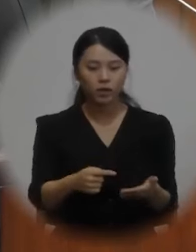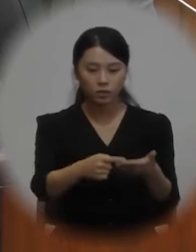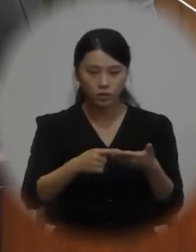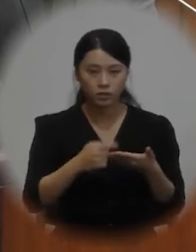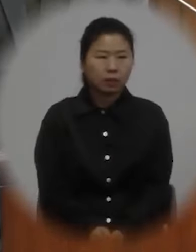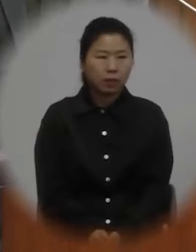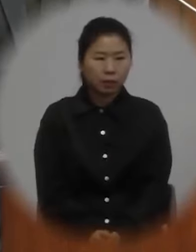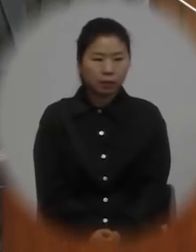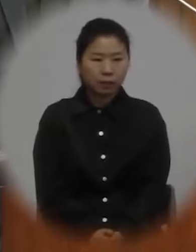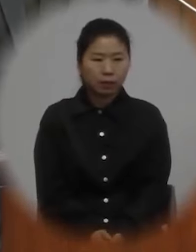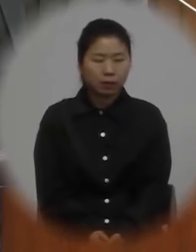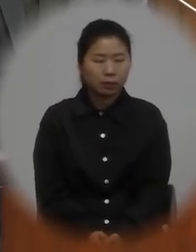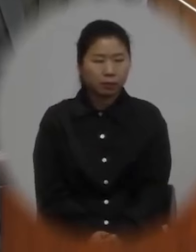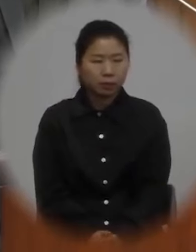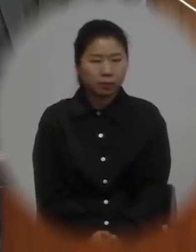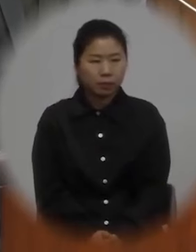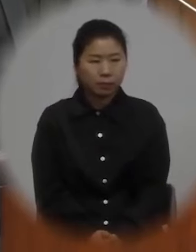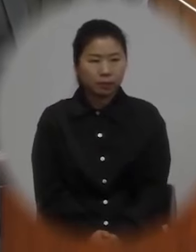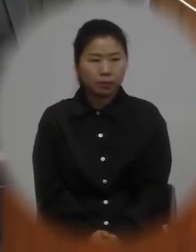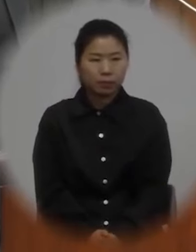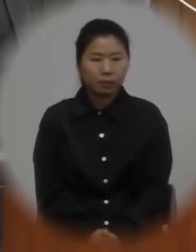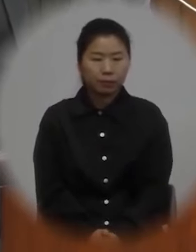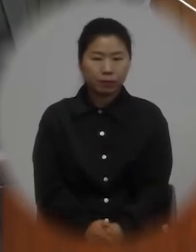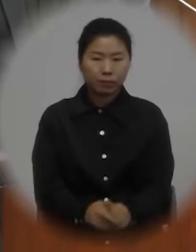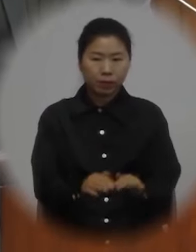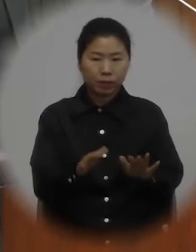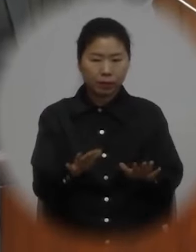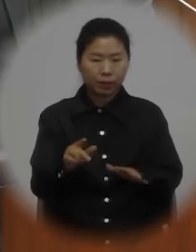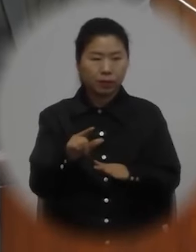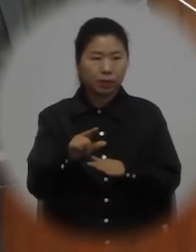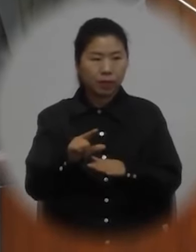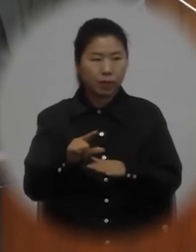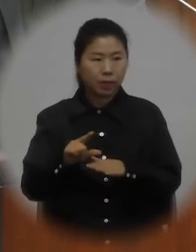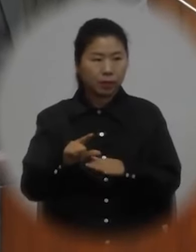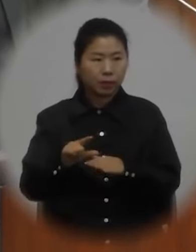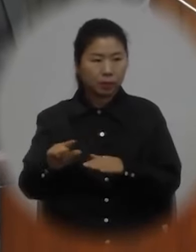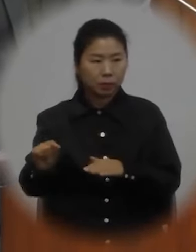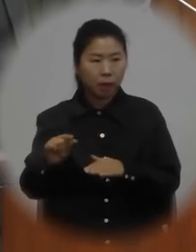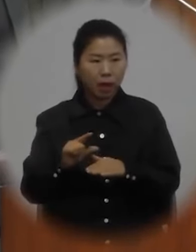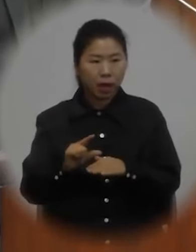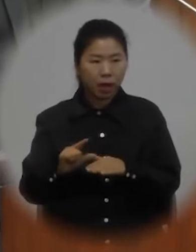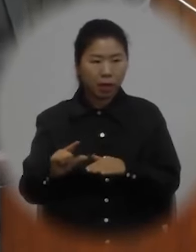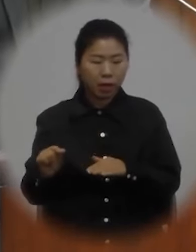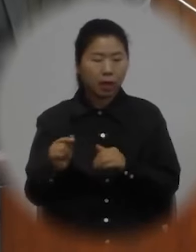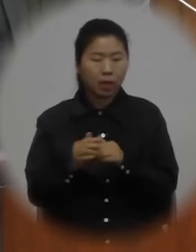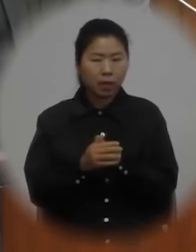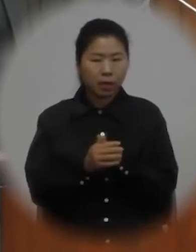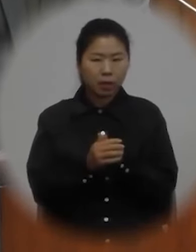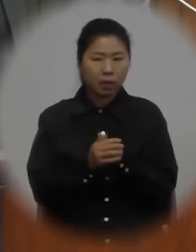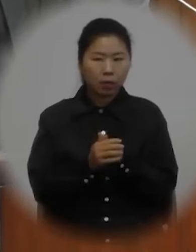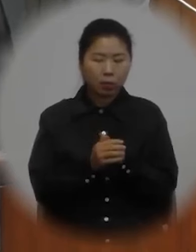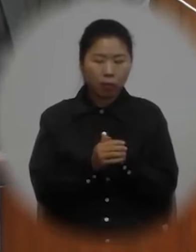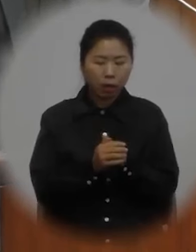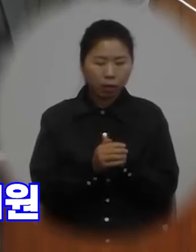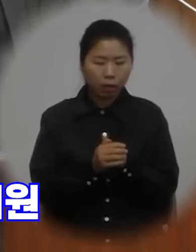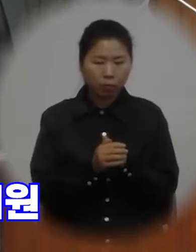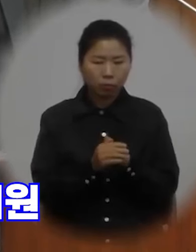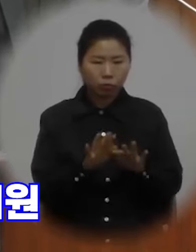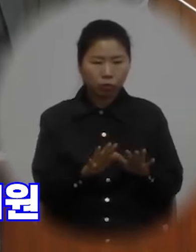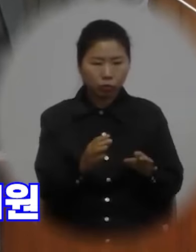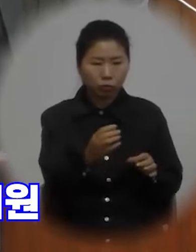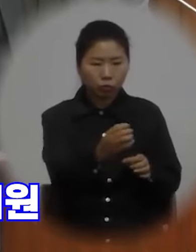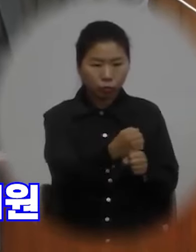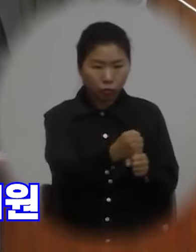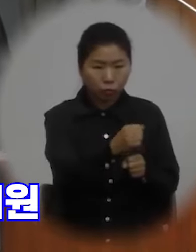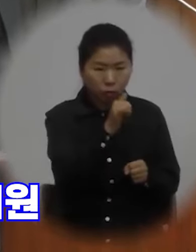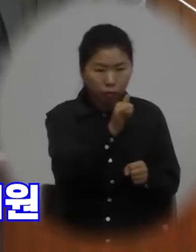좀 도와주십시오. 그 지방 정부의 재정이라 원칙이랄까 여기 보면 묶여 있는 돈도 이렇게 활용을 주민들에게 제대로 안 되는